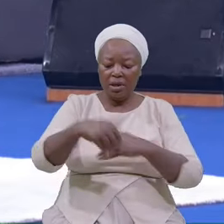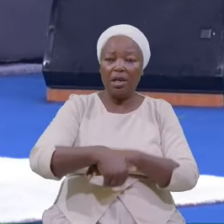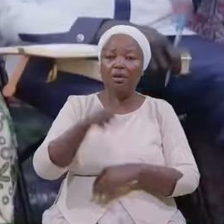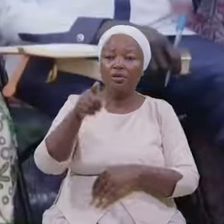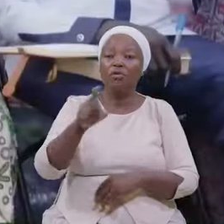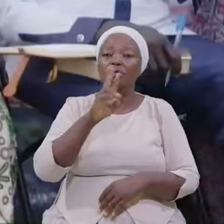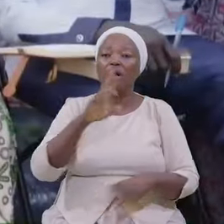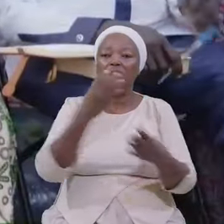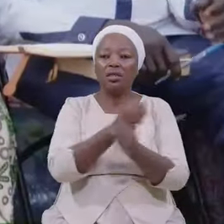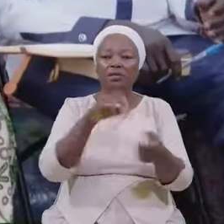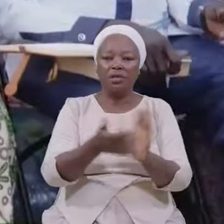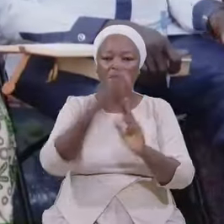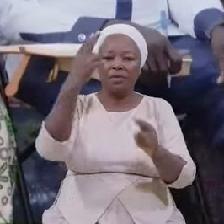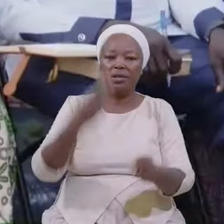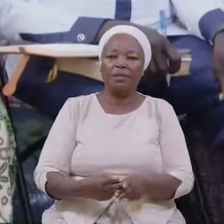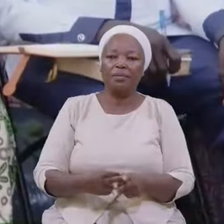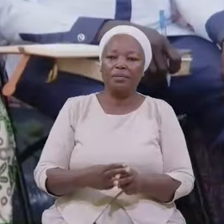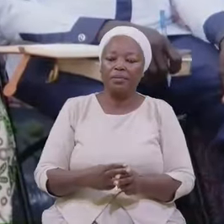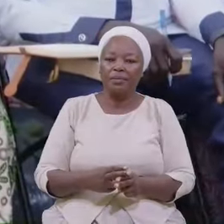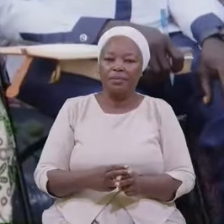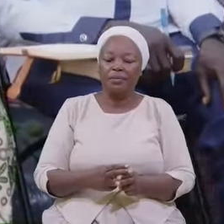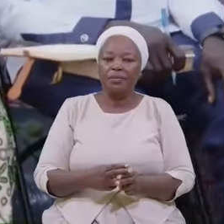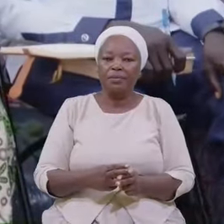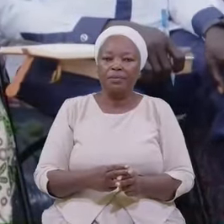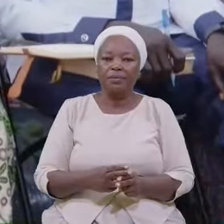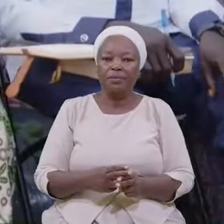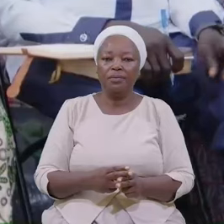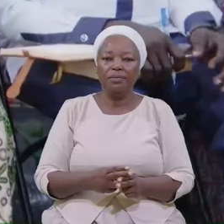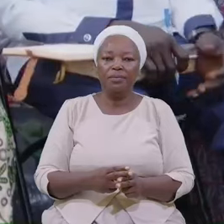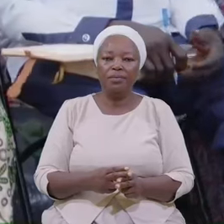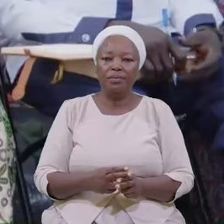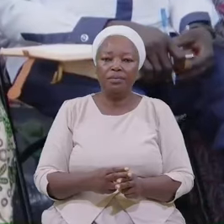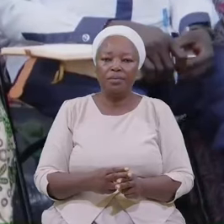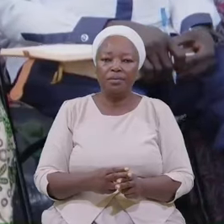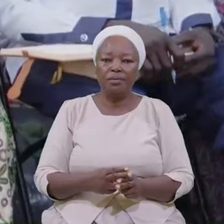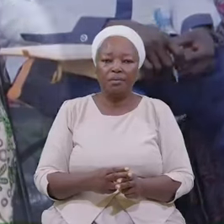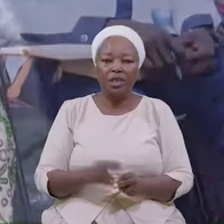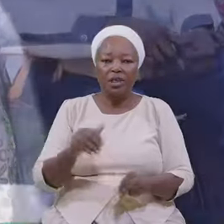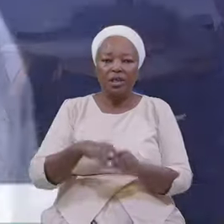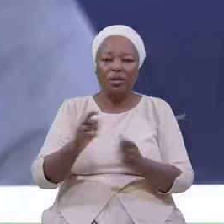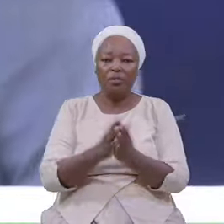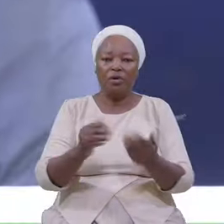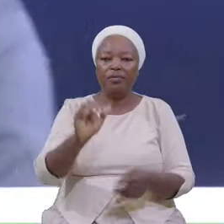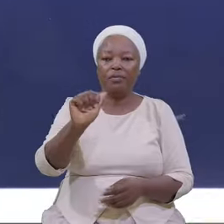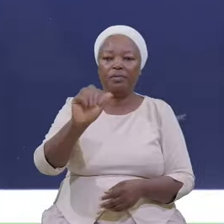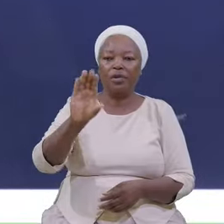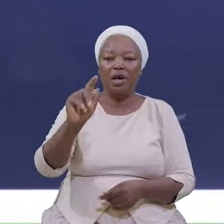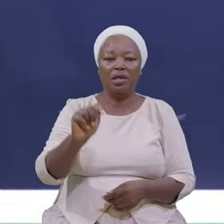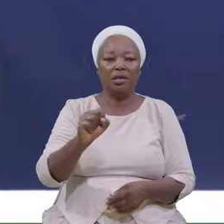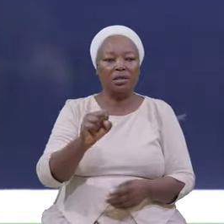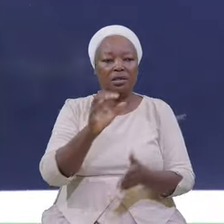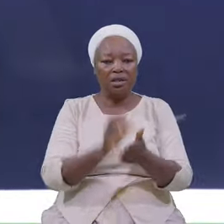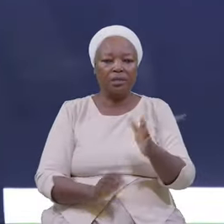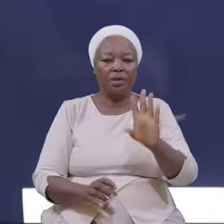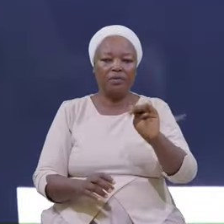la foi en Christ qui est mort pour vous. Et ce soir, vous serez sauvés. Acts of the Apostles, chapter 14. Actes,